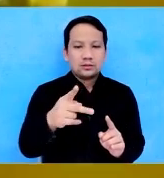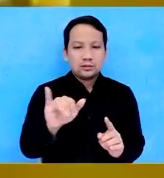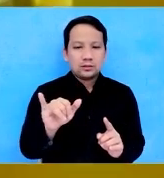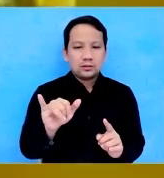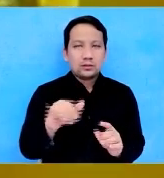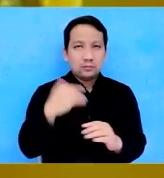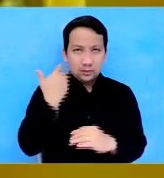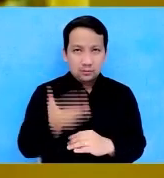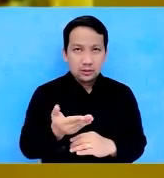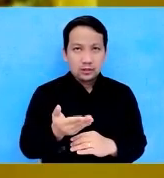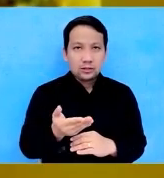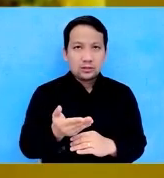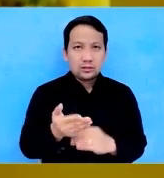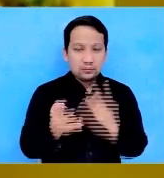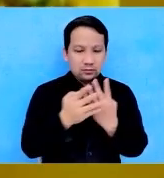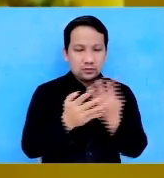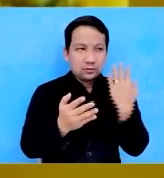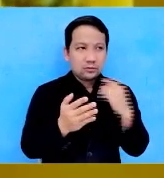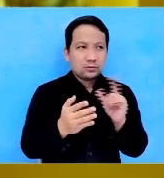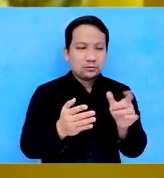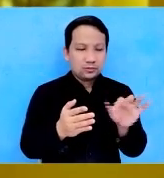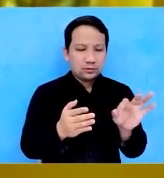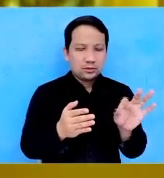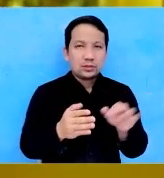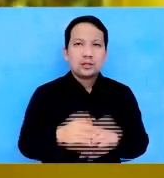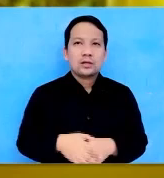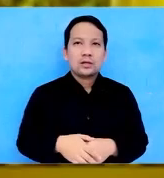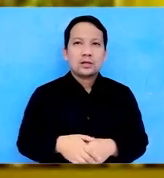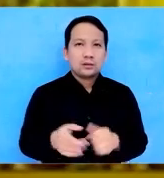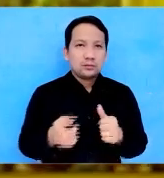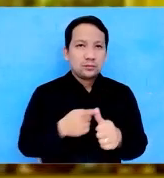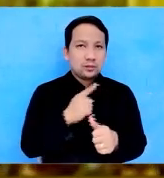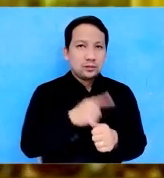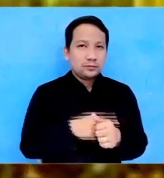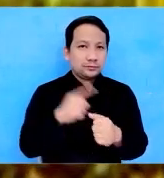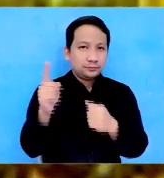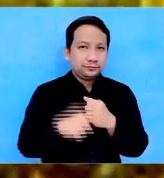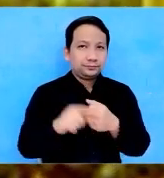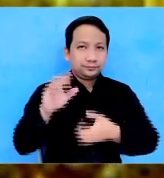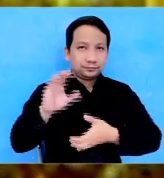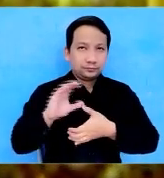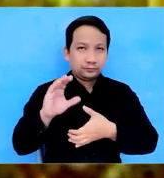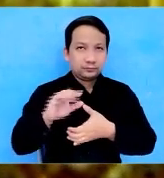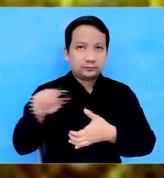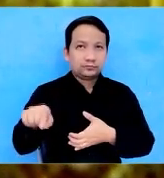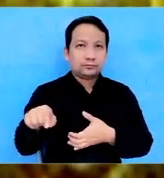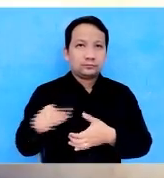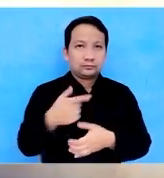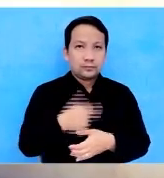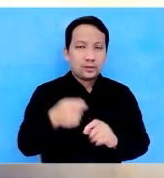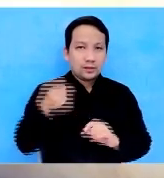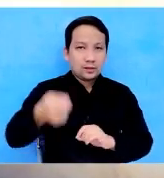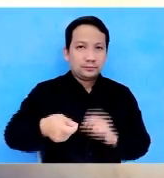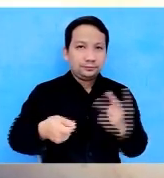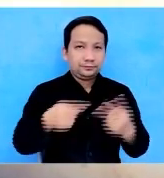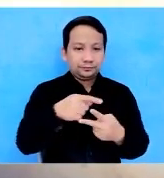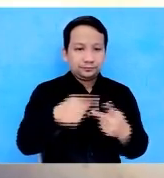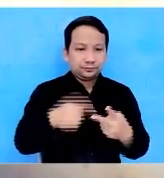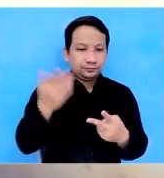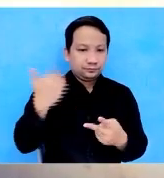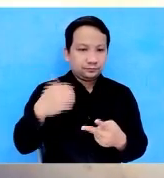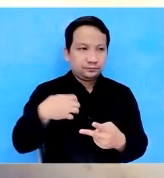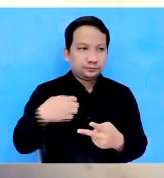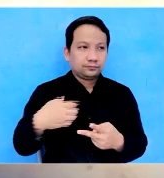namatay na habang nakakulong noong 2019. Una na rin hinatulan ng Caloocan RTC na guilty ang 2 dating pulis